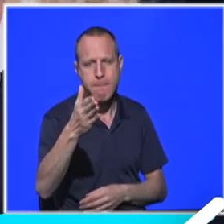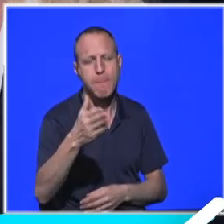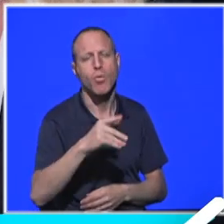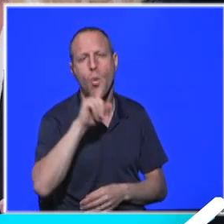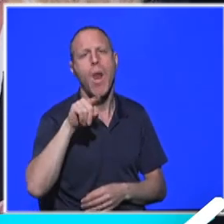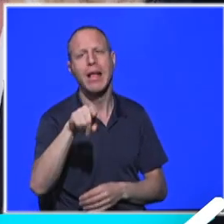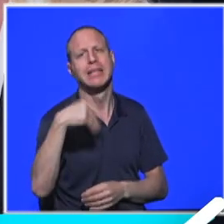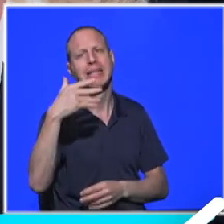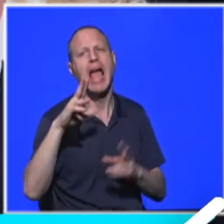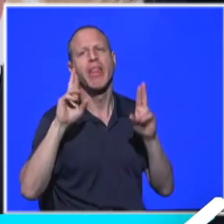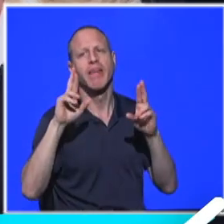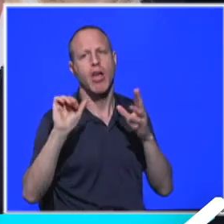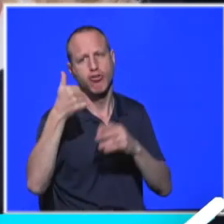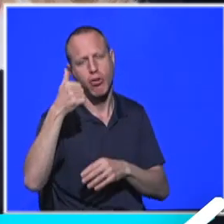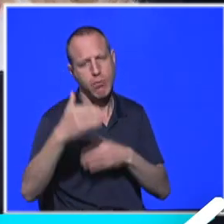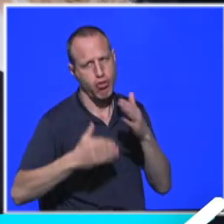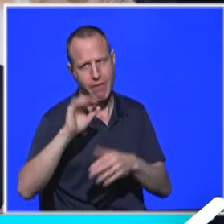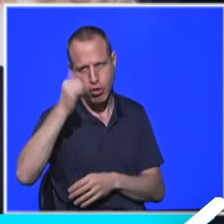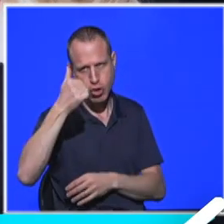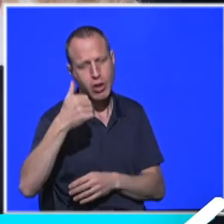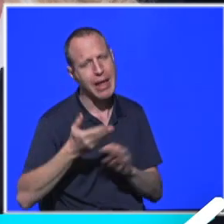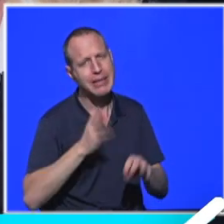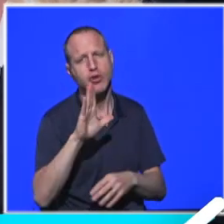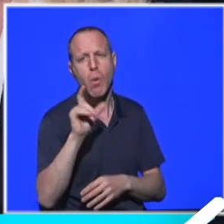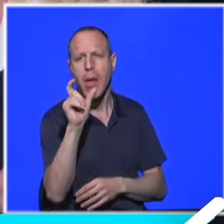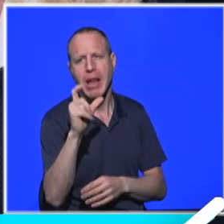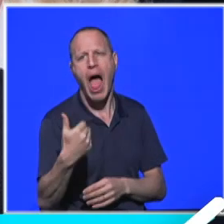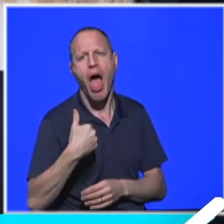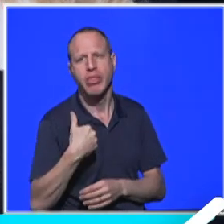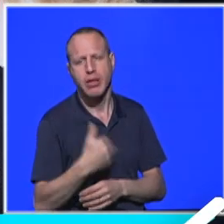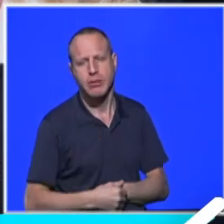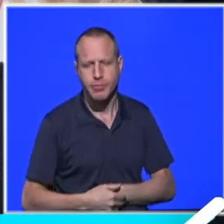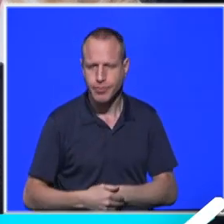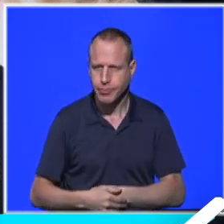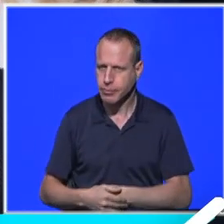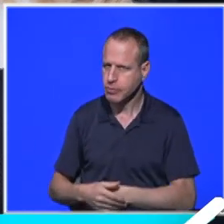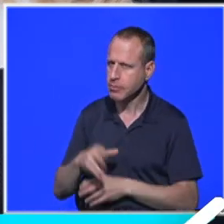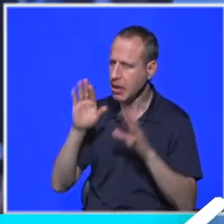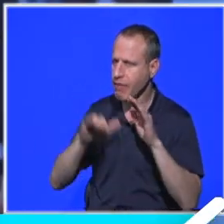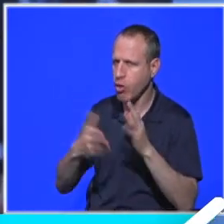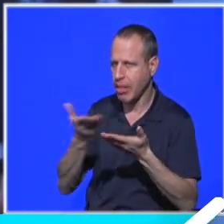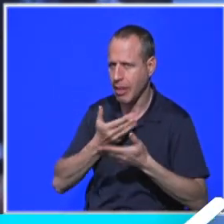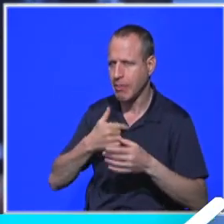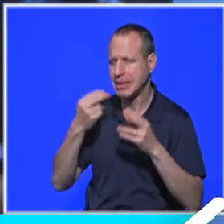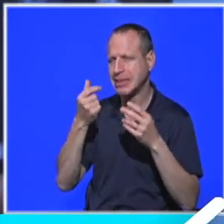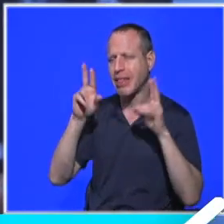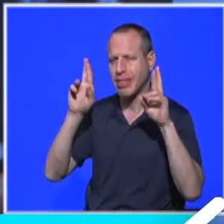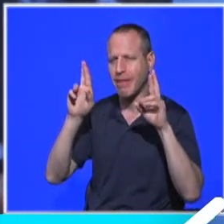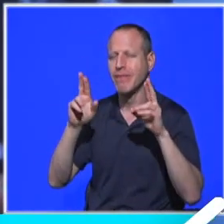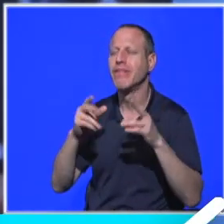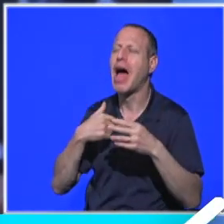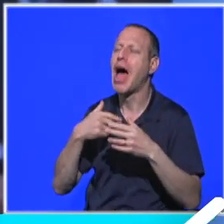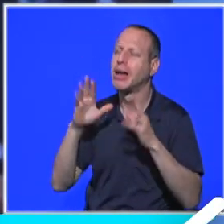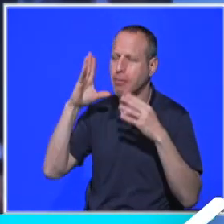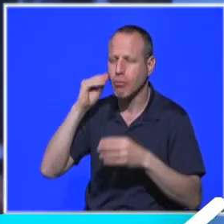יהיה התקווה הראשונה. בשלב הראשוני תצאו מהמילה אני. טוב, לפחות נתתם לי קצת תקווה, אז אני כבר מבסוט. תמי